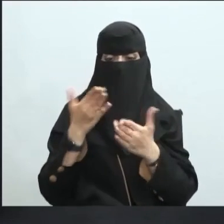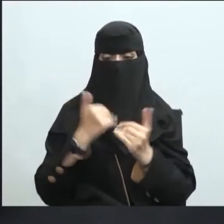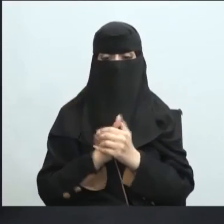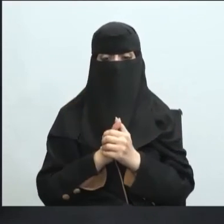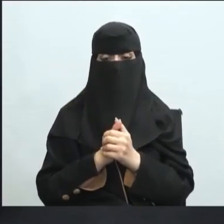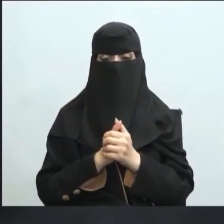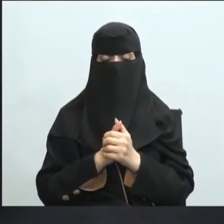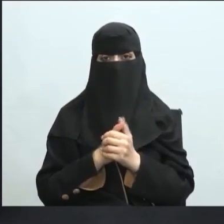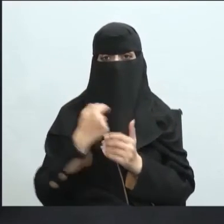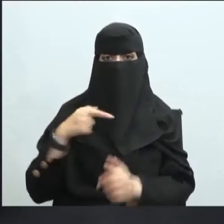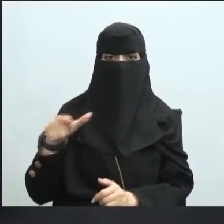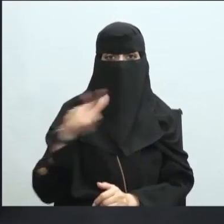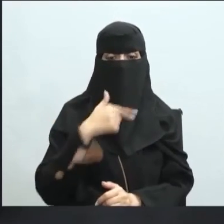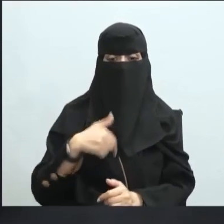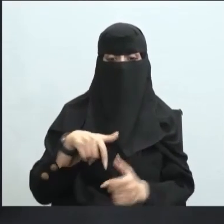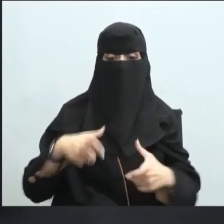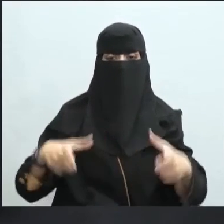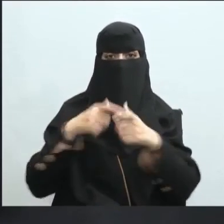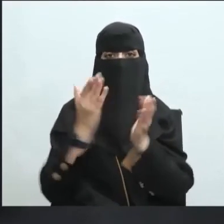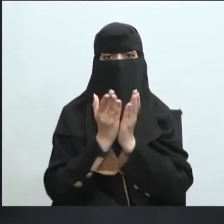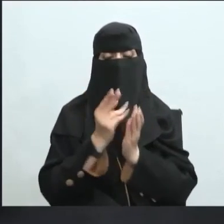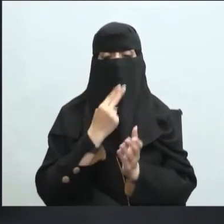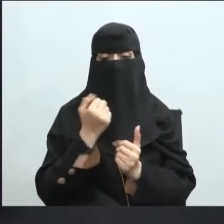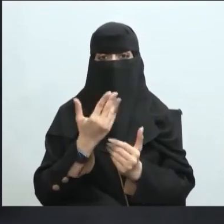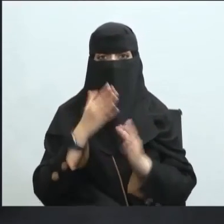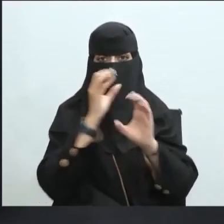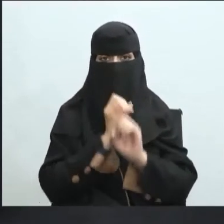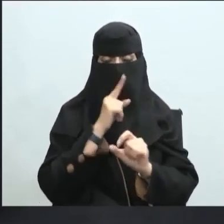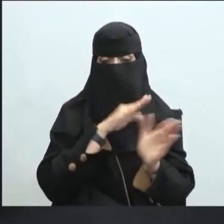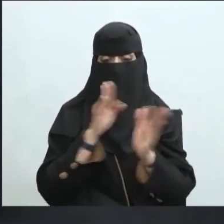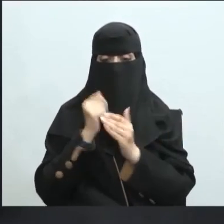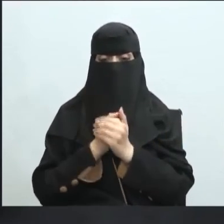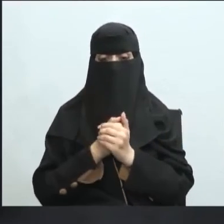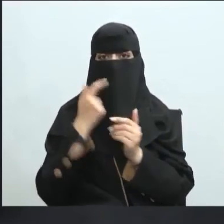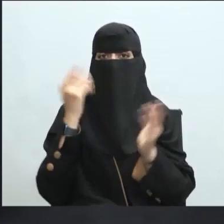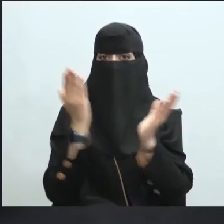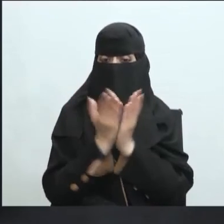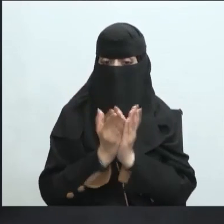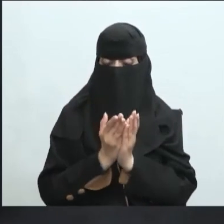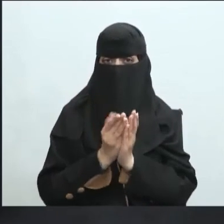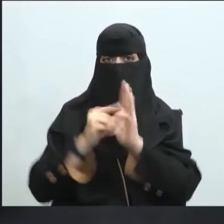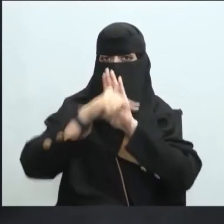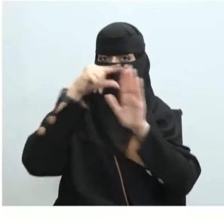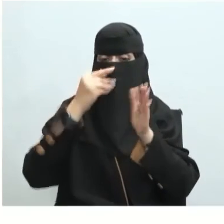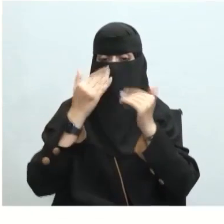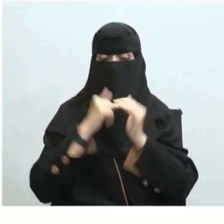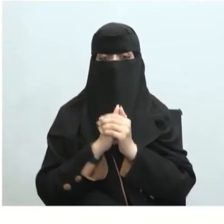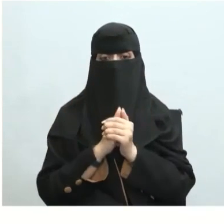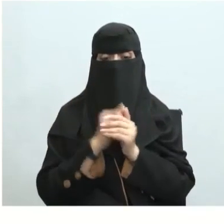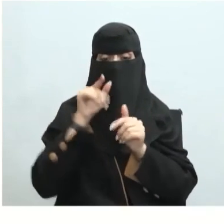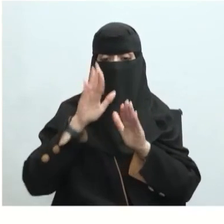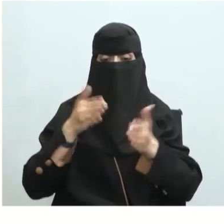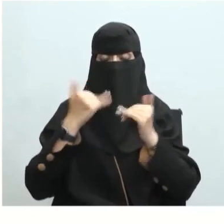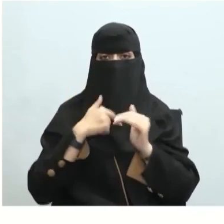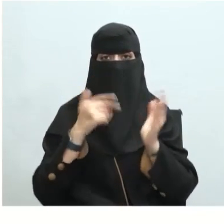المدرسيه نقول مثلا نحو بيئه مدرسيه نظيفه وامنه تقول مثلا مدرستي عنواني وايضا تاتي شعار